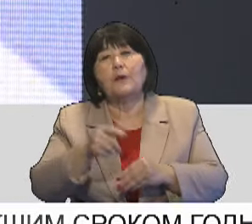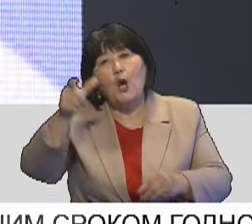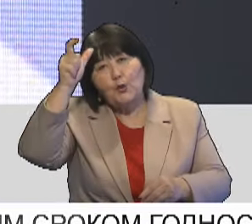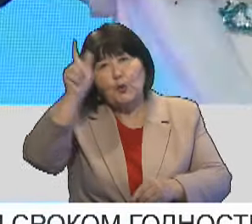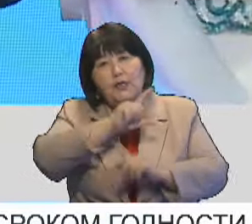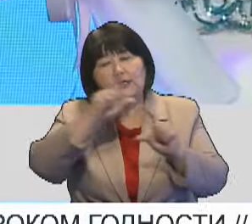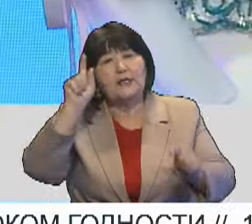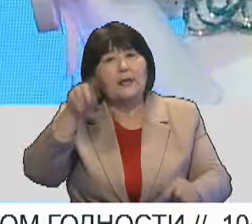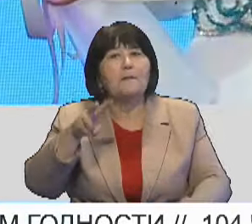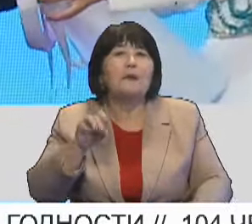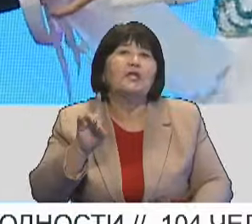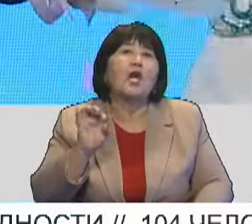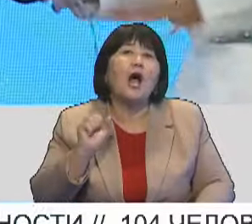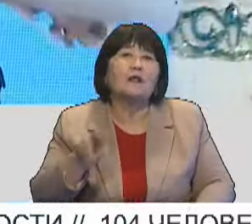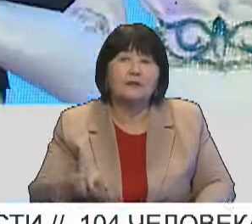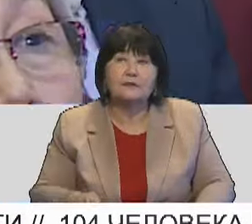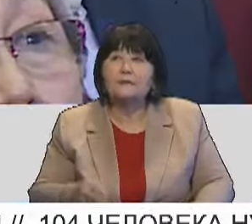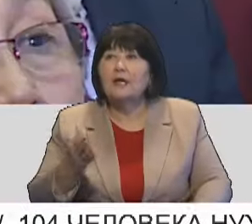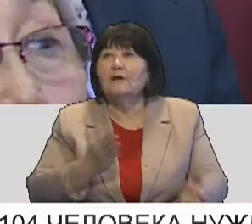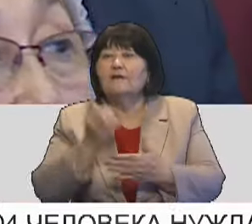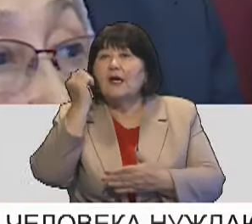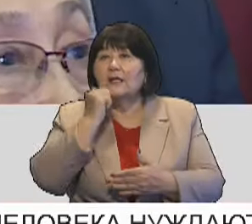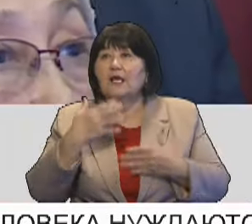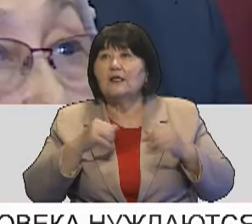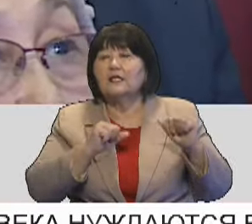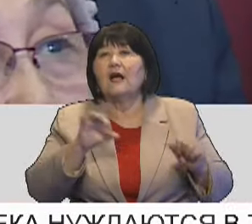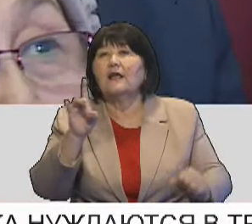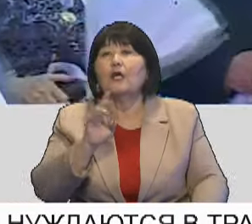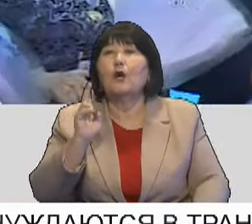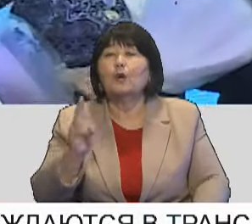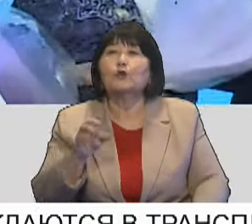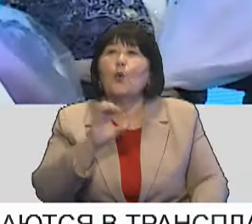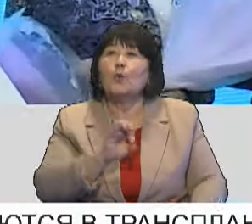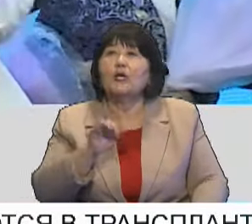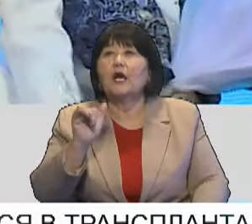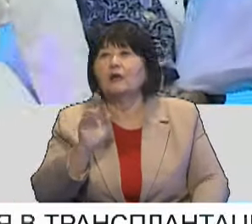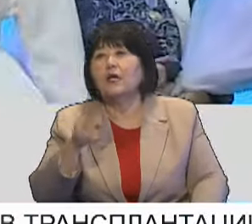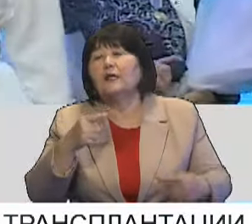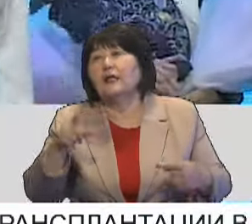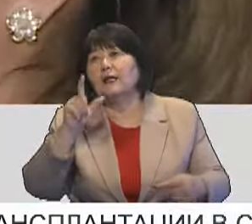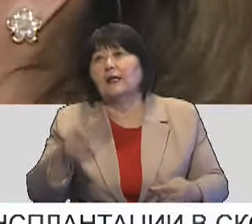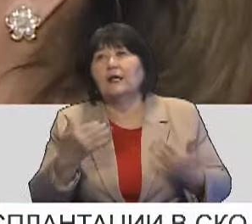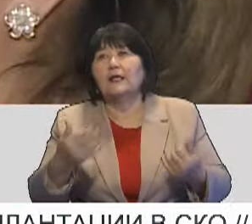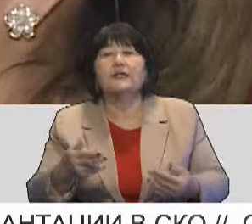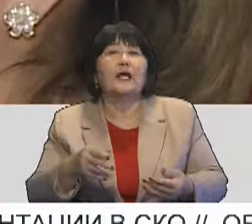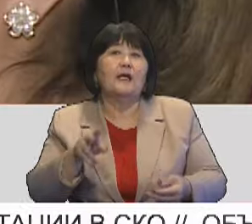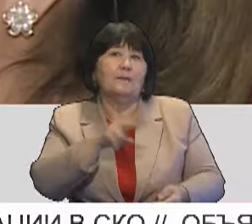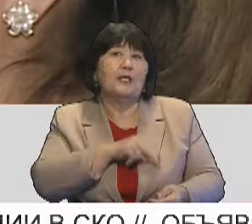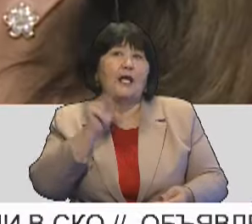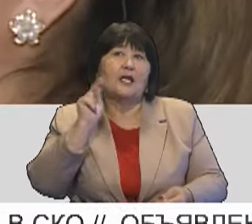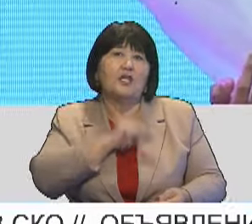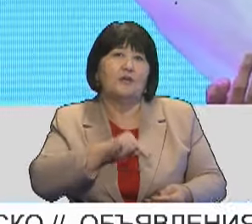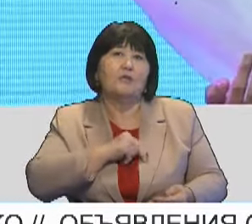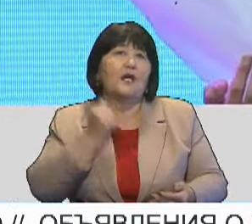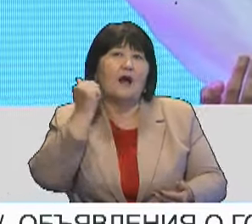клинике «Мемориал». Ветераны сферы здравоохранения Рая Кузденова, Утиген Кожанов и ряд других граждан отмечены медалью «Еңбек ардагері» –